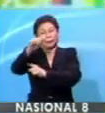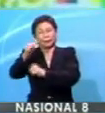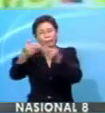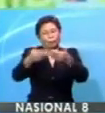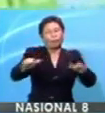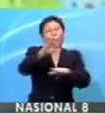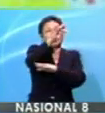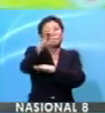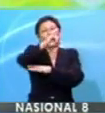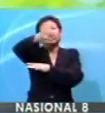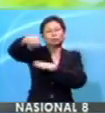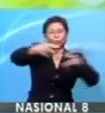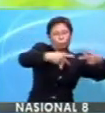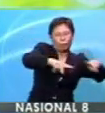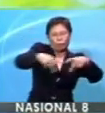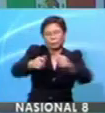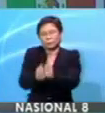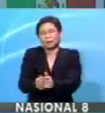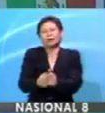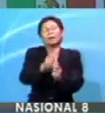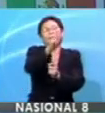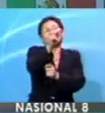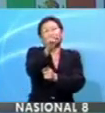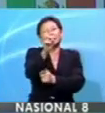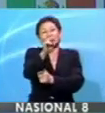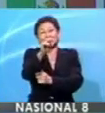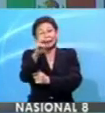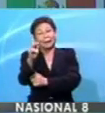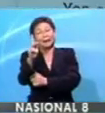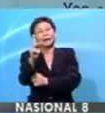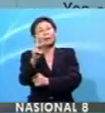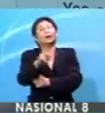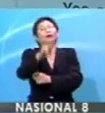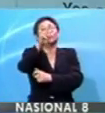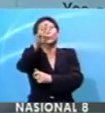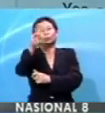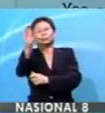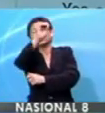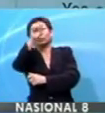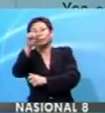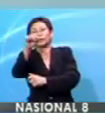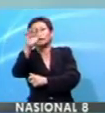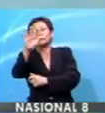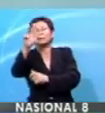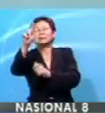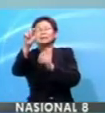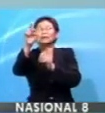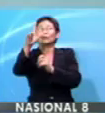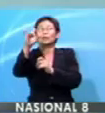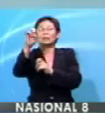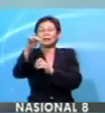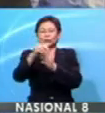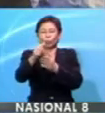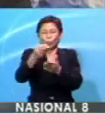sebagaigaragpp Jut kdnk sebanyak 27.5 trilion